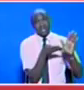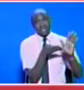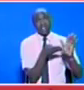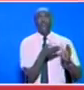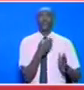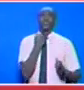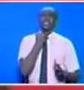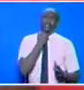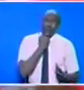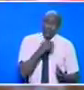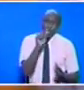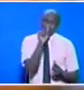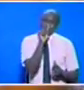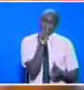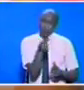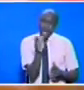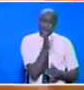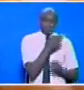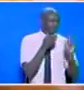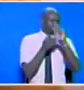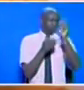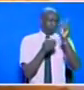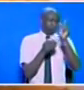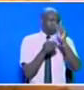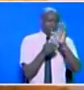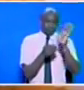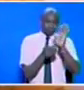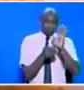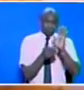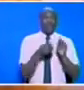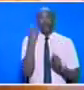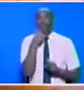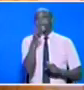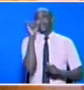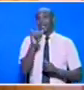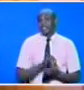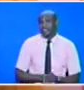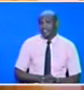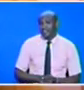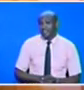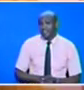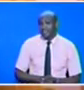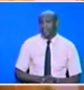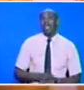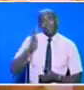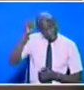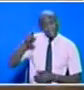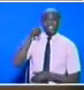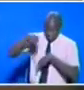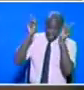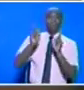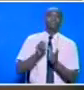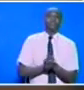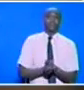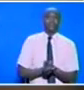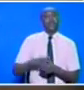hatutaki hata koma moja iondolewe? Ni nani alikuwa anasema hivi? Si ni yeye. Sasa